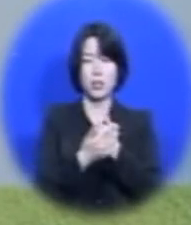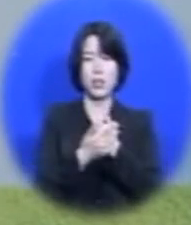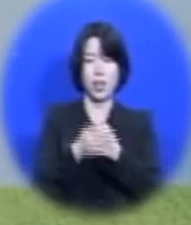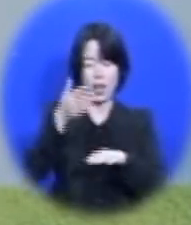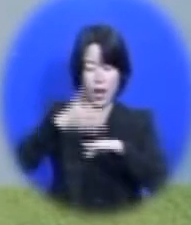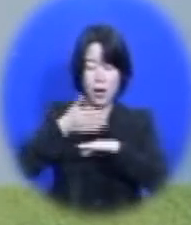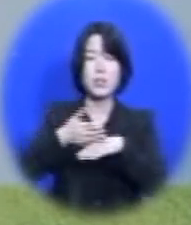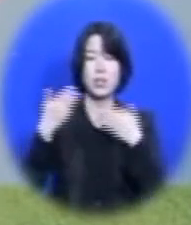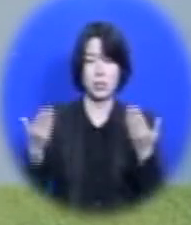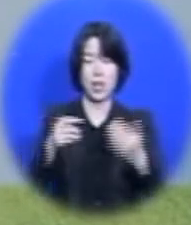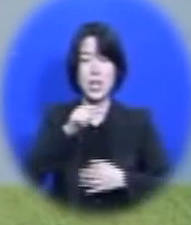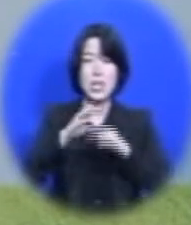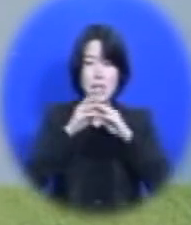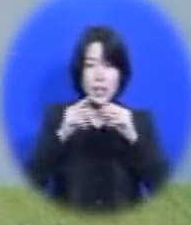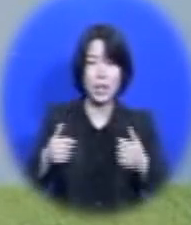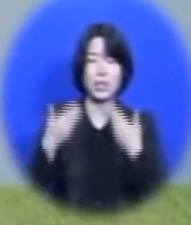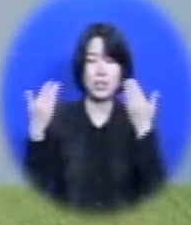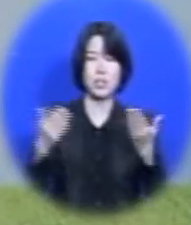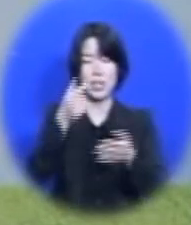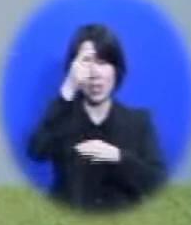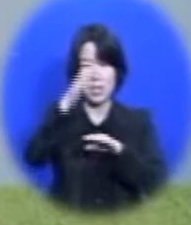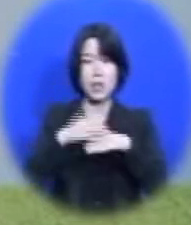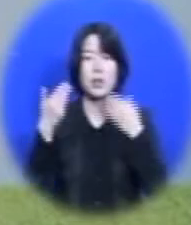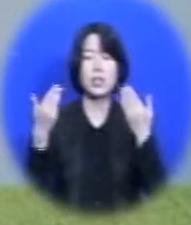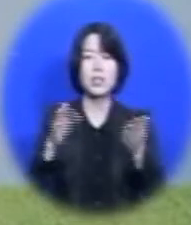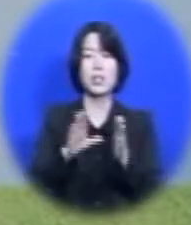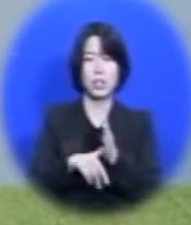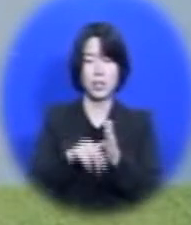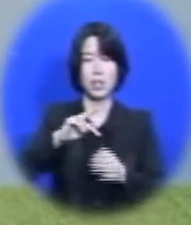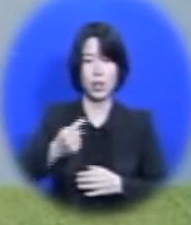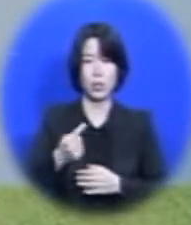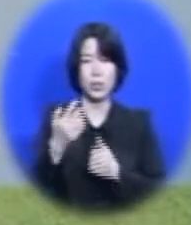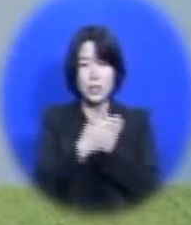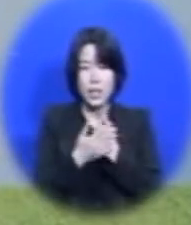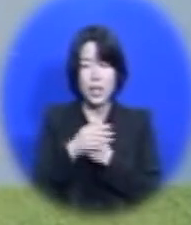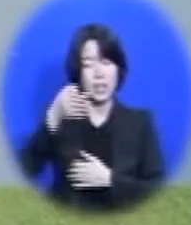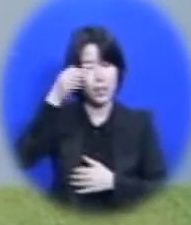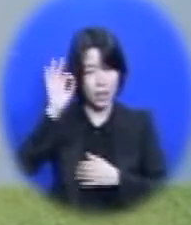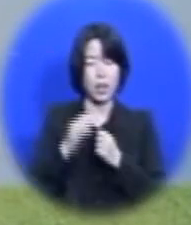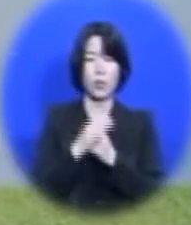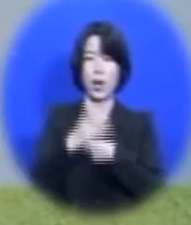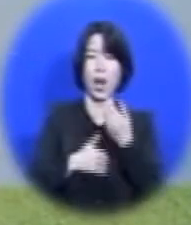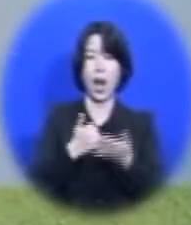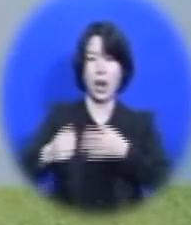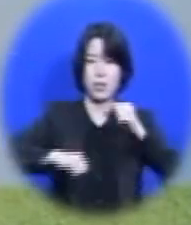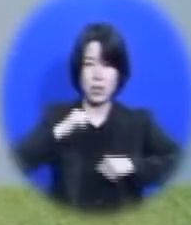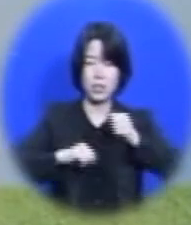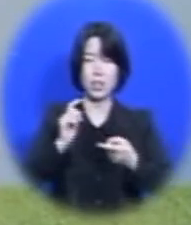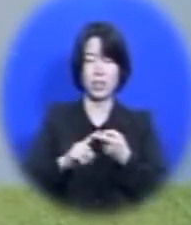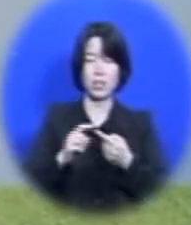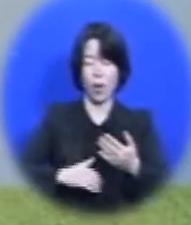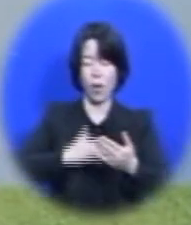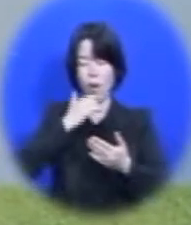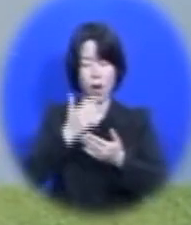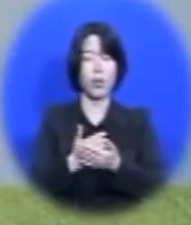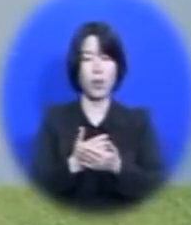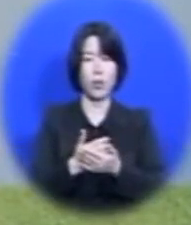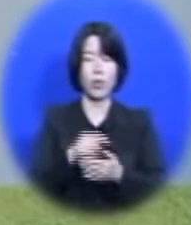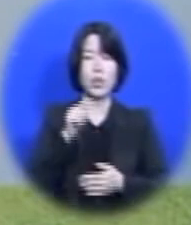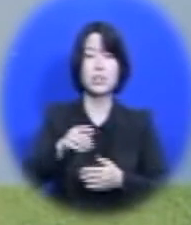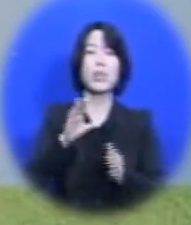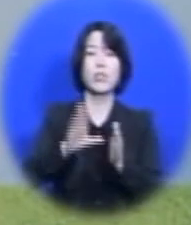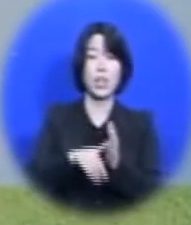우리가 이 땅에서 드리는 예배를 드릴 때도 은혜에 대해서 깨닫고 하나님이 역사하시는 것에서 감격하고